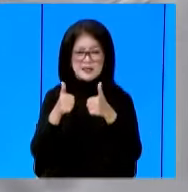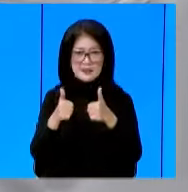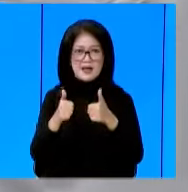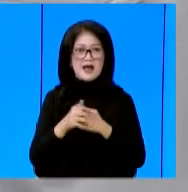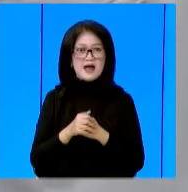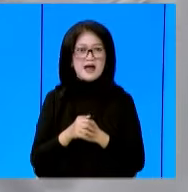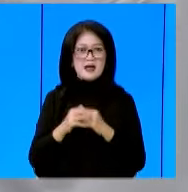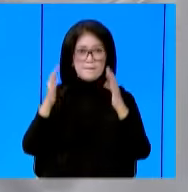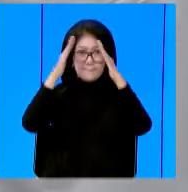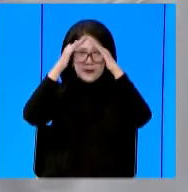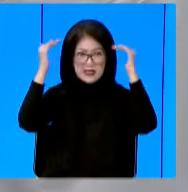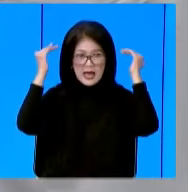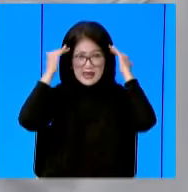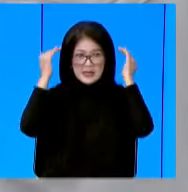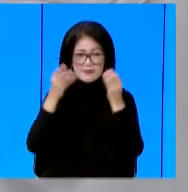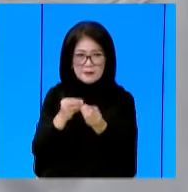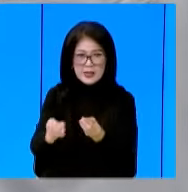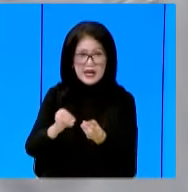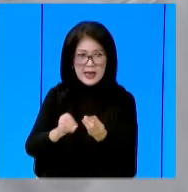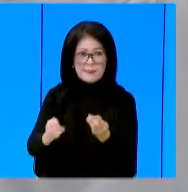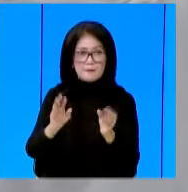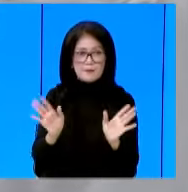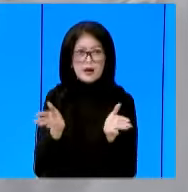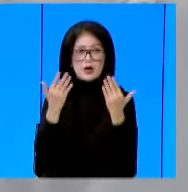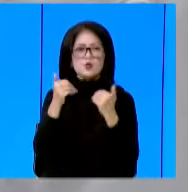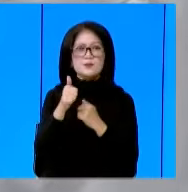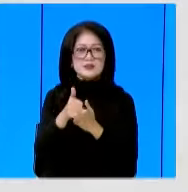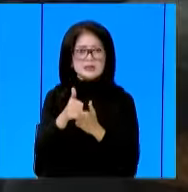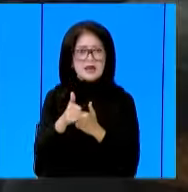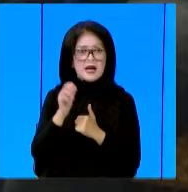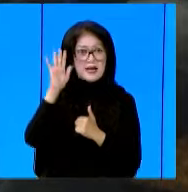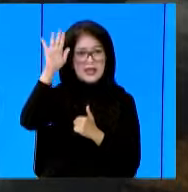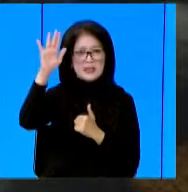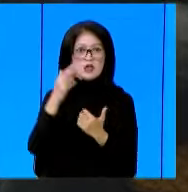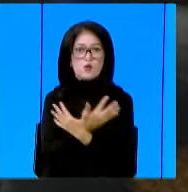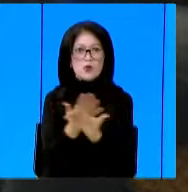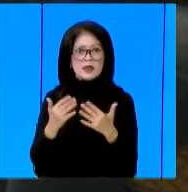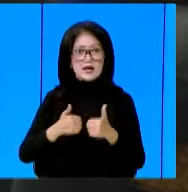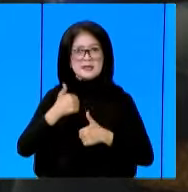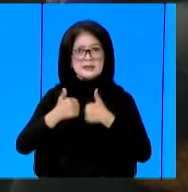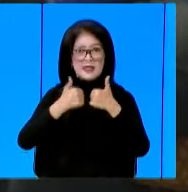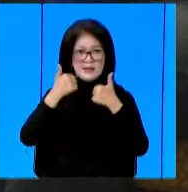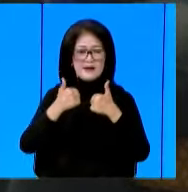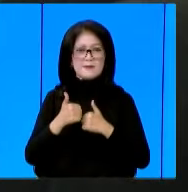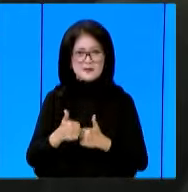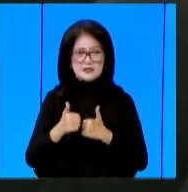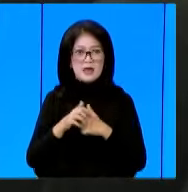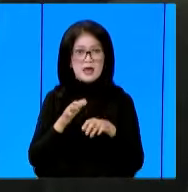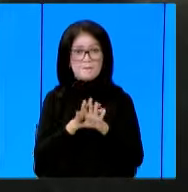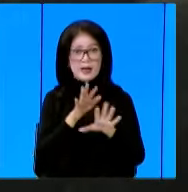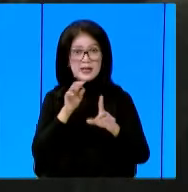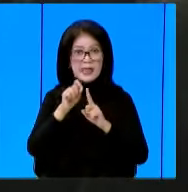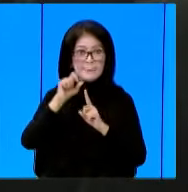masih bisa digarap, dan tentunya bagaimana kita terus bisa meningkatkan kesejahteraan, ya. Melalui dukungan ini, Partai Perindo juga